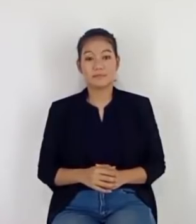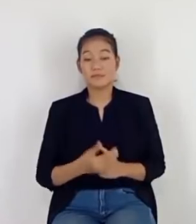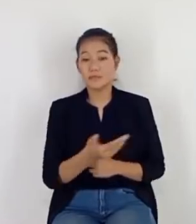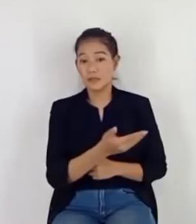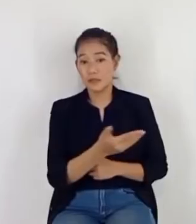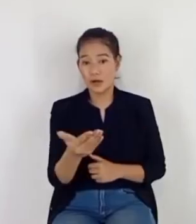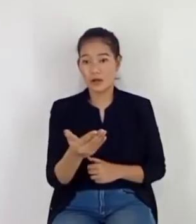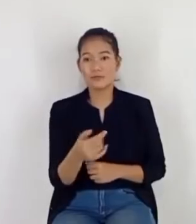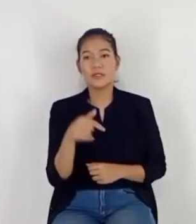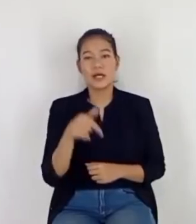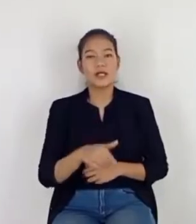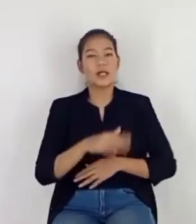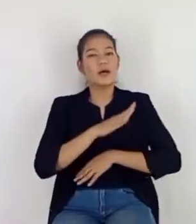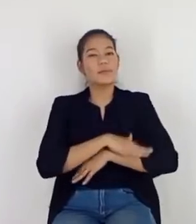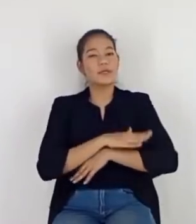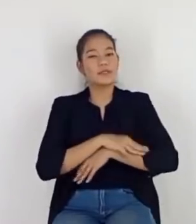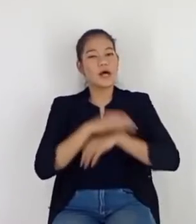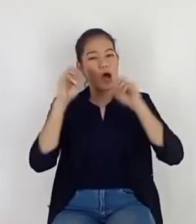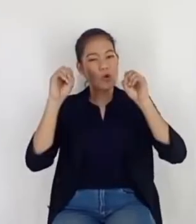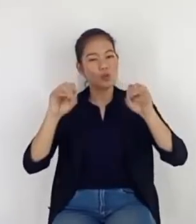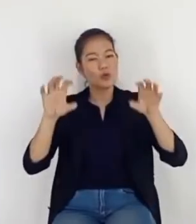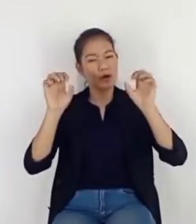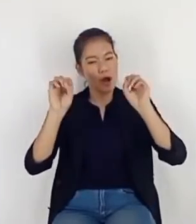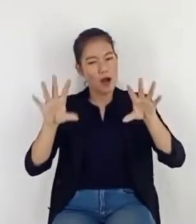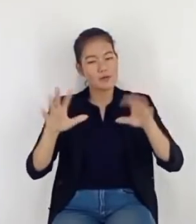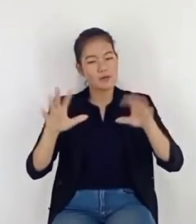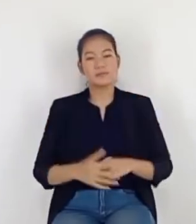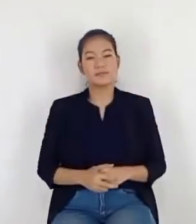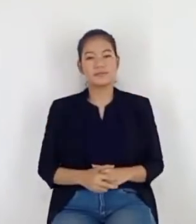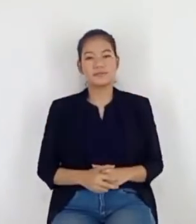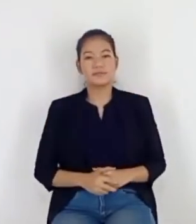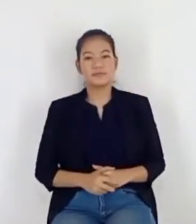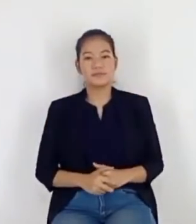Saudara, inilah berita anugerah bagi kita semua.